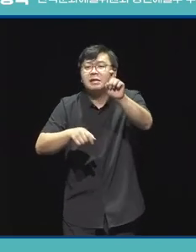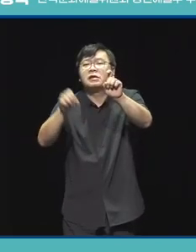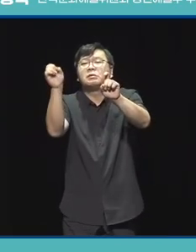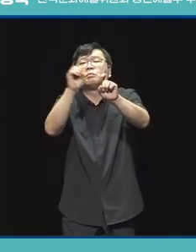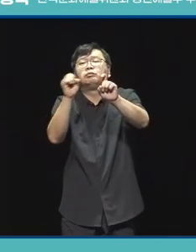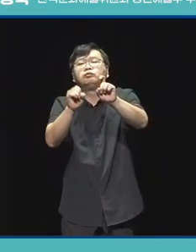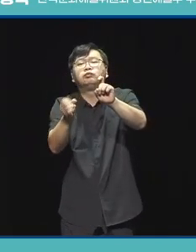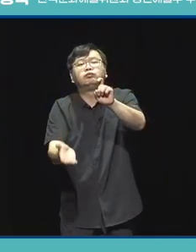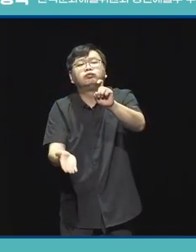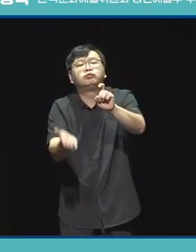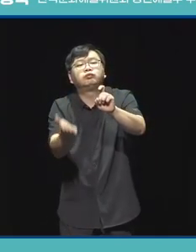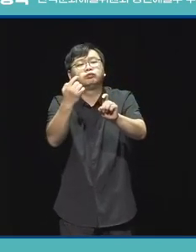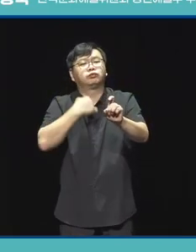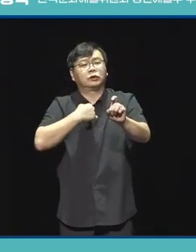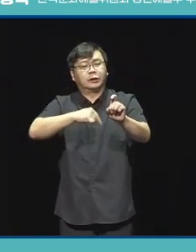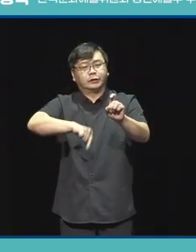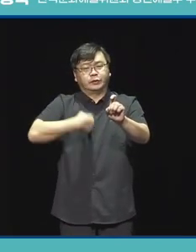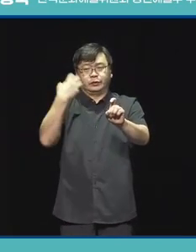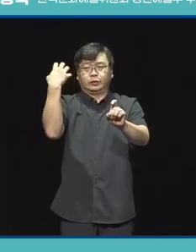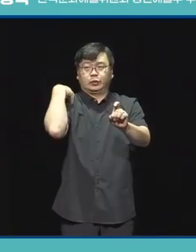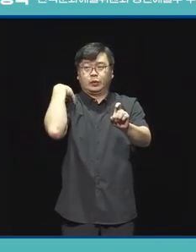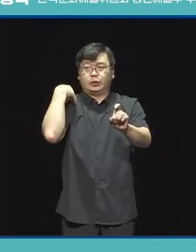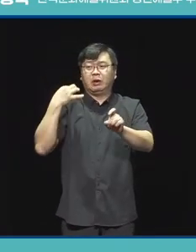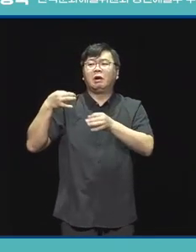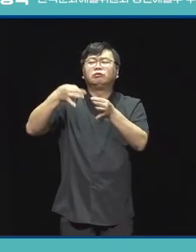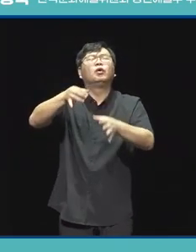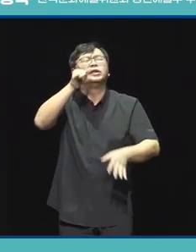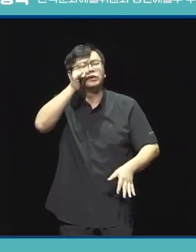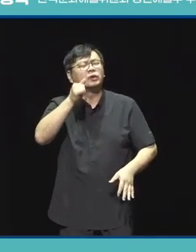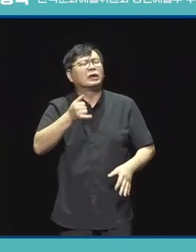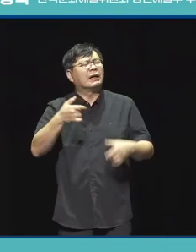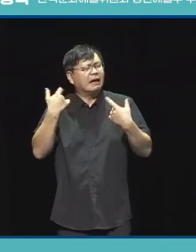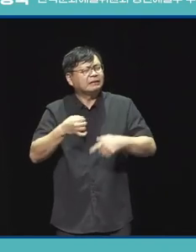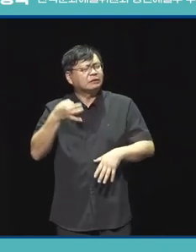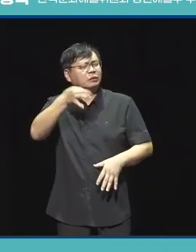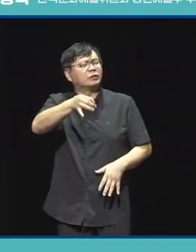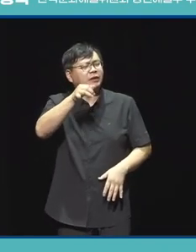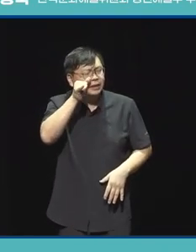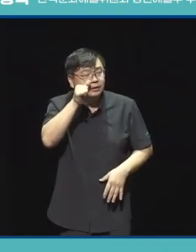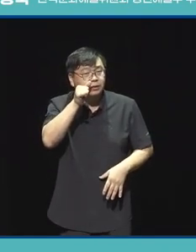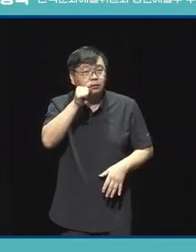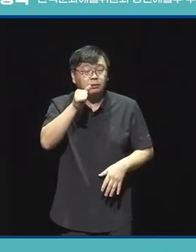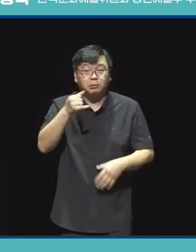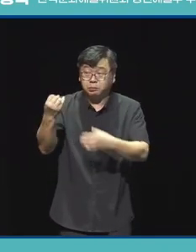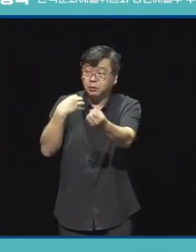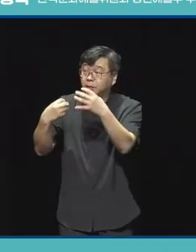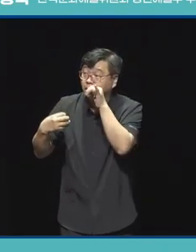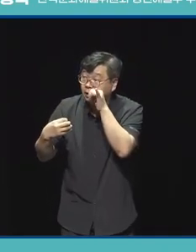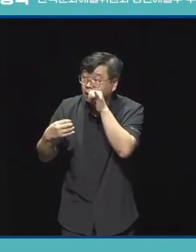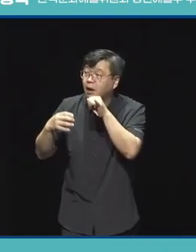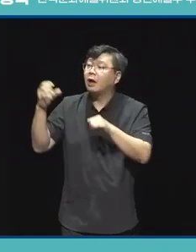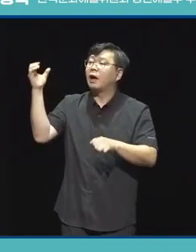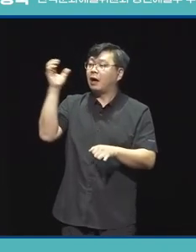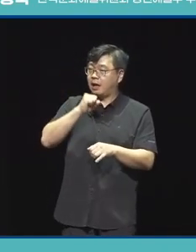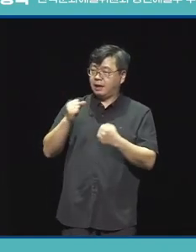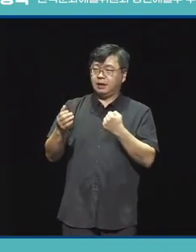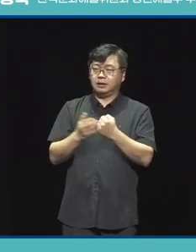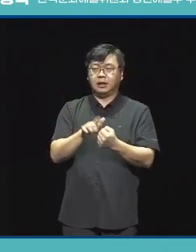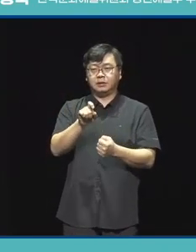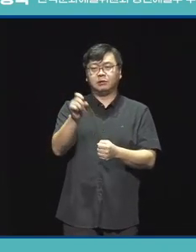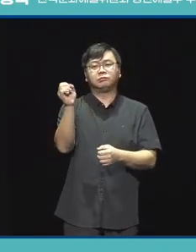이상 사실 자부담들 이미 하고 있다는 그런 데이터를 기반으로 한 것들이기 때문에이 부분들은 좀